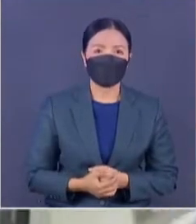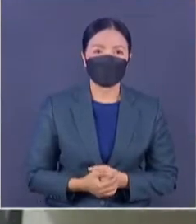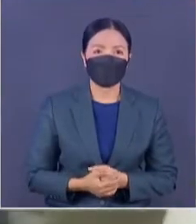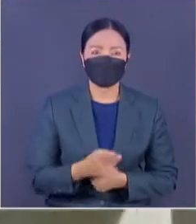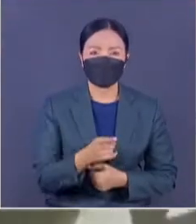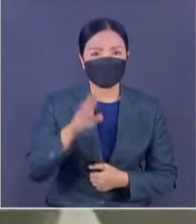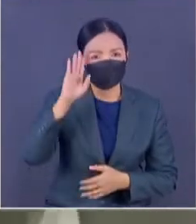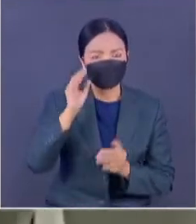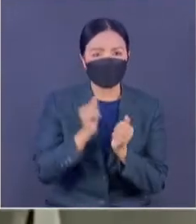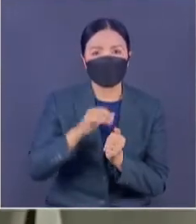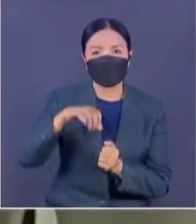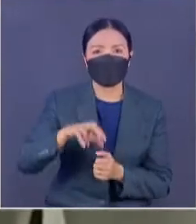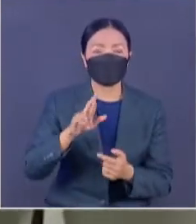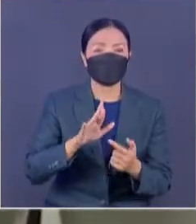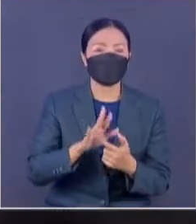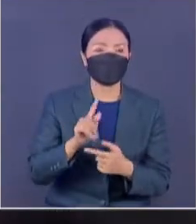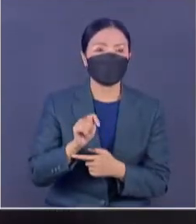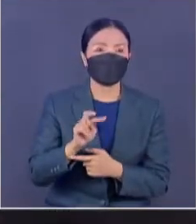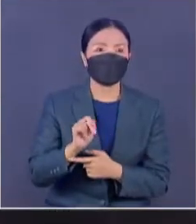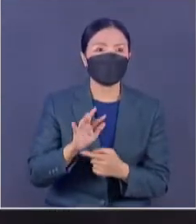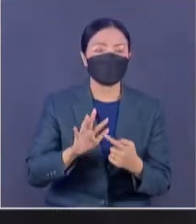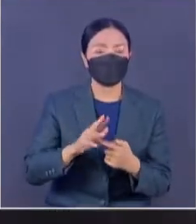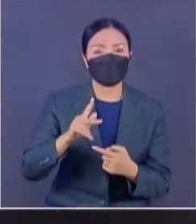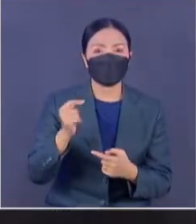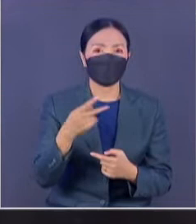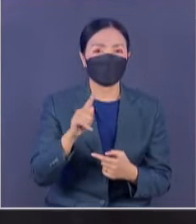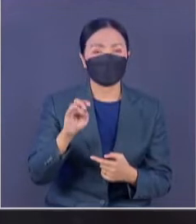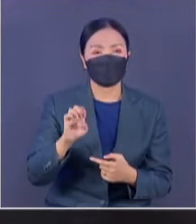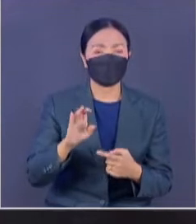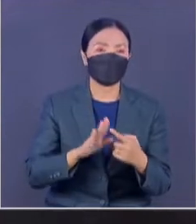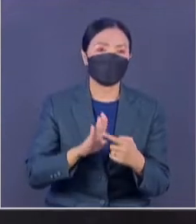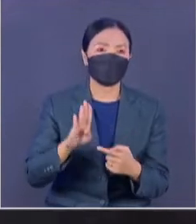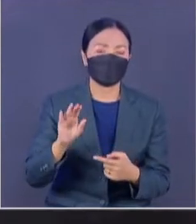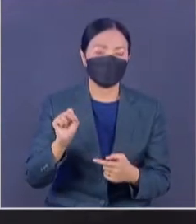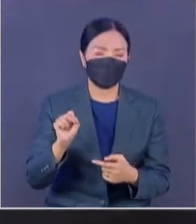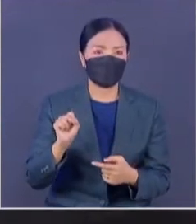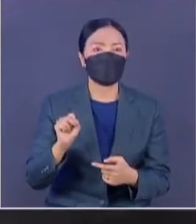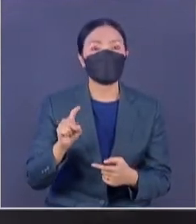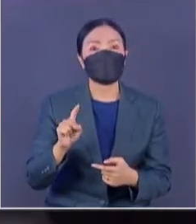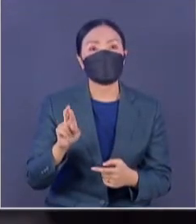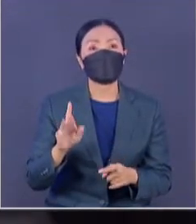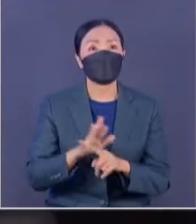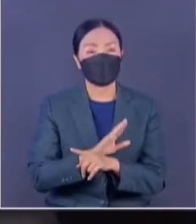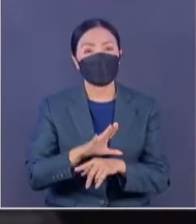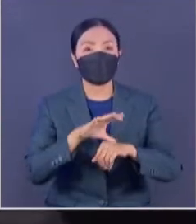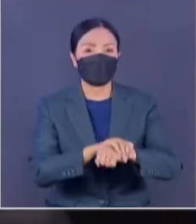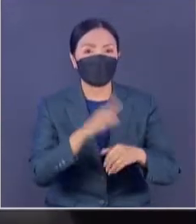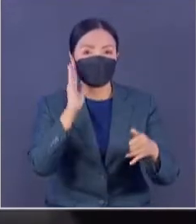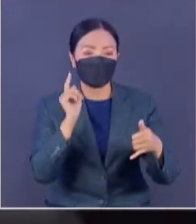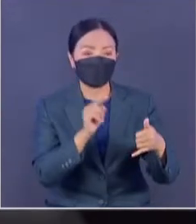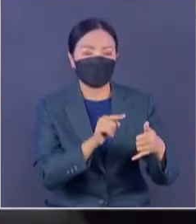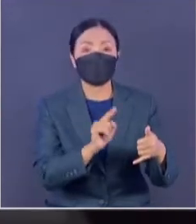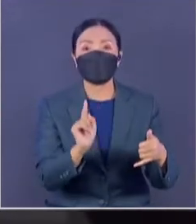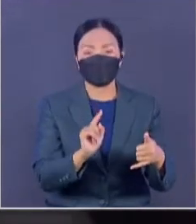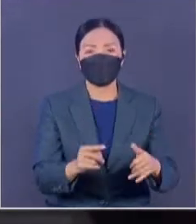ตำรวจสภ.รัตนาธิเบศจังหวัดนนทบุรีเข้าจับตัวนายเพชรน้ำหนึ่งสุวรรณพิพัฒน์ผู้ต้องหาก่อเหตุทำร้ายร่